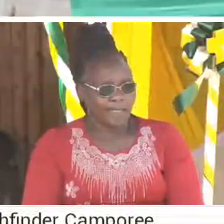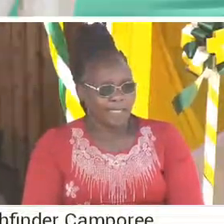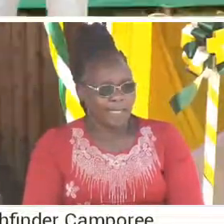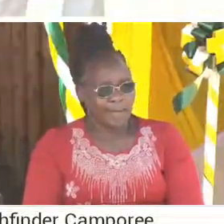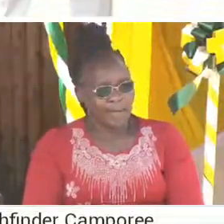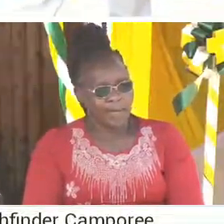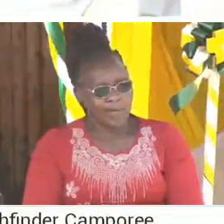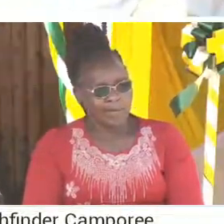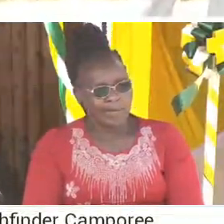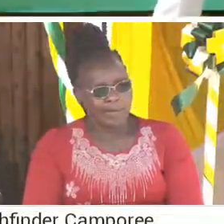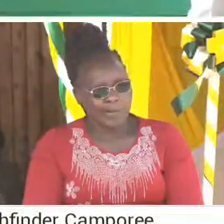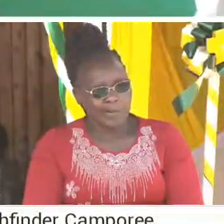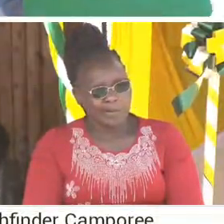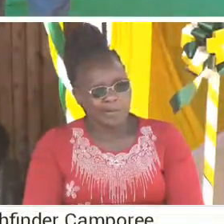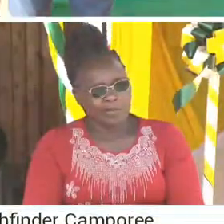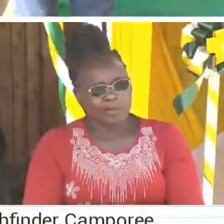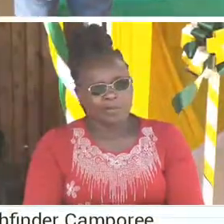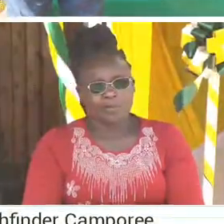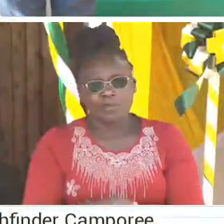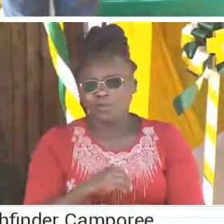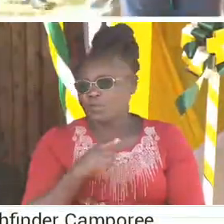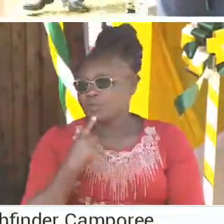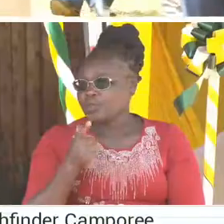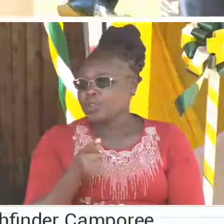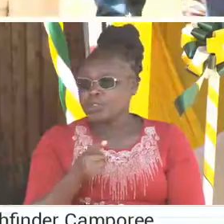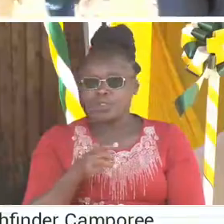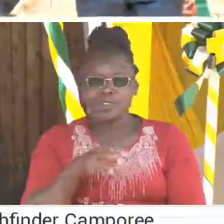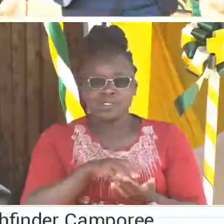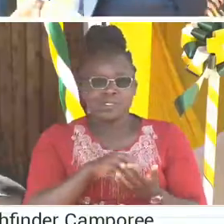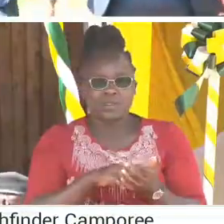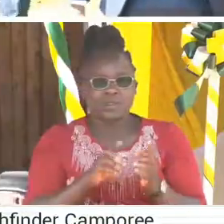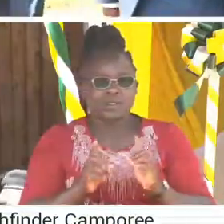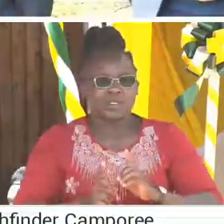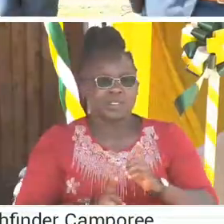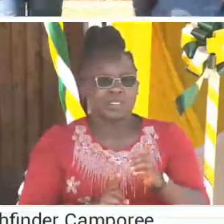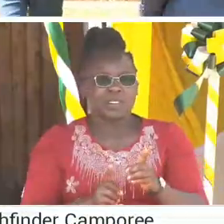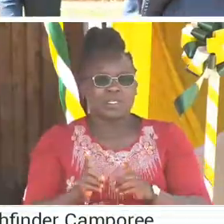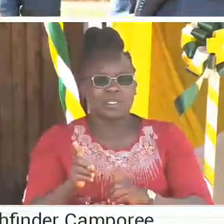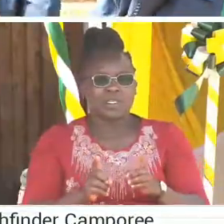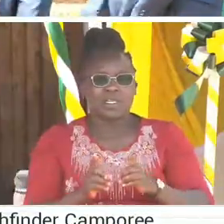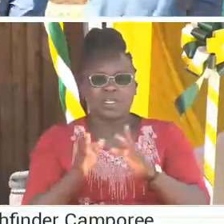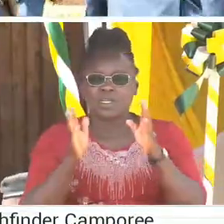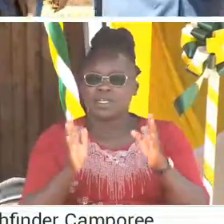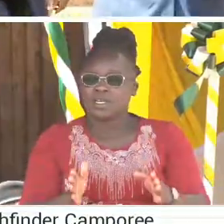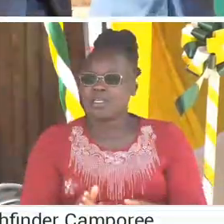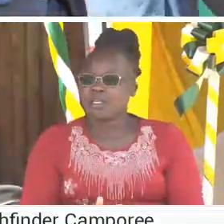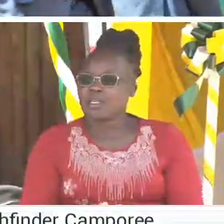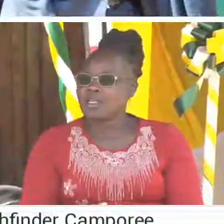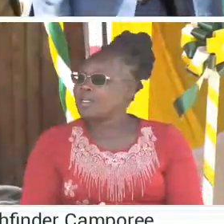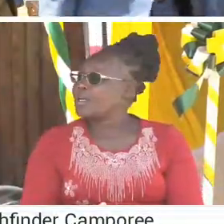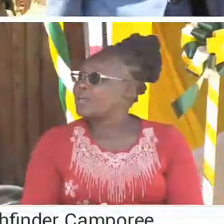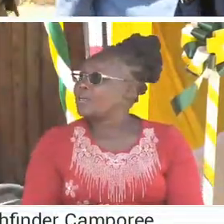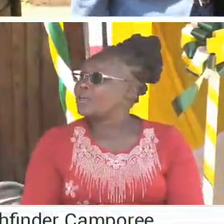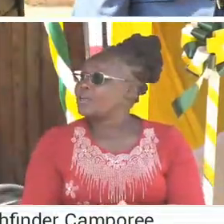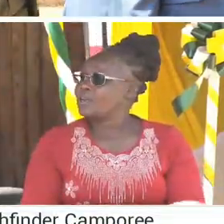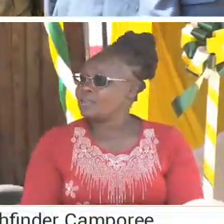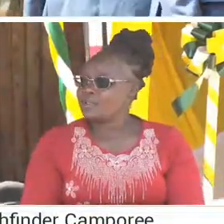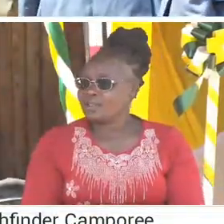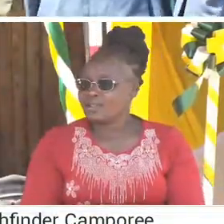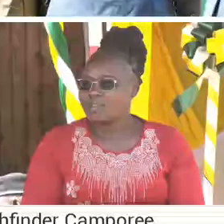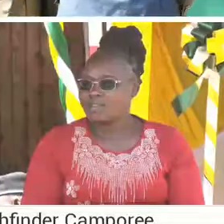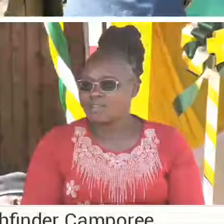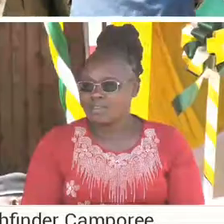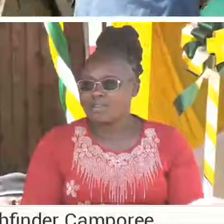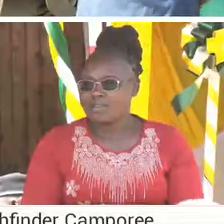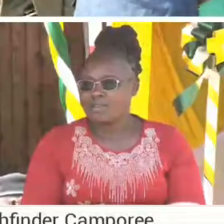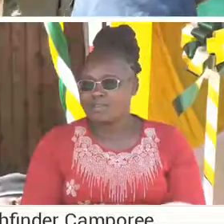chini, departmento chini. Muende na muangalie pande hii. Pana naangalianga huko, hapa kuna waheshimiwa na